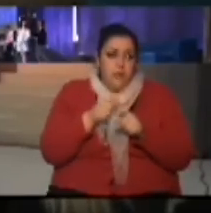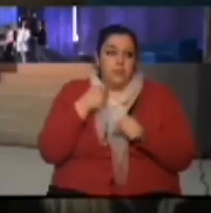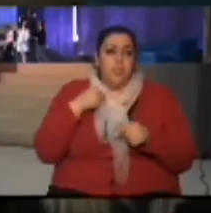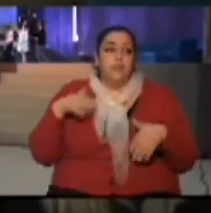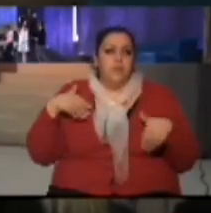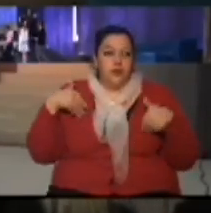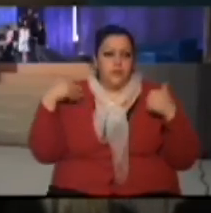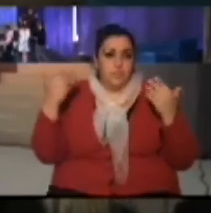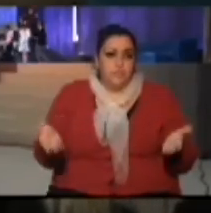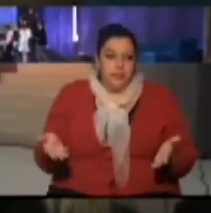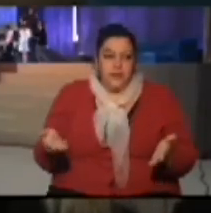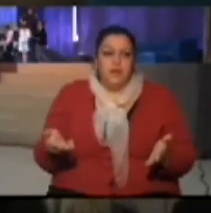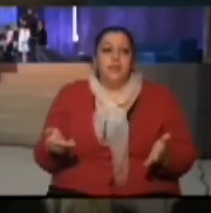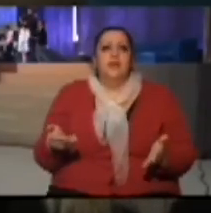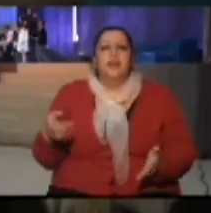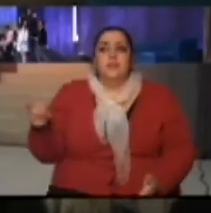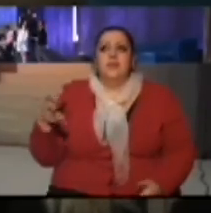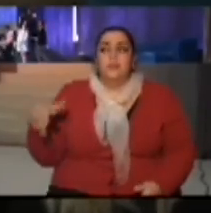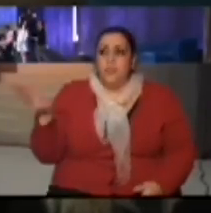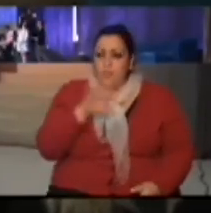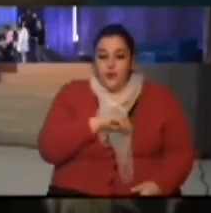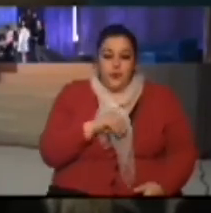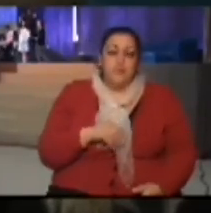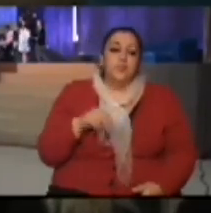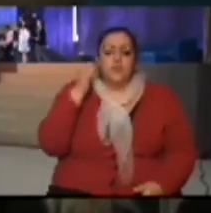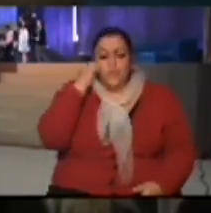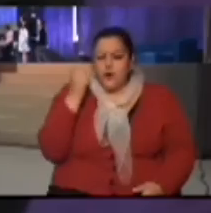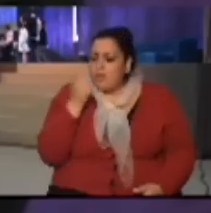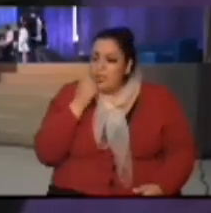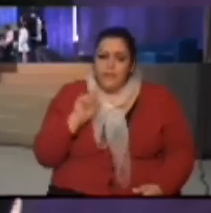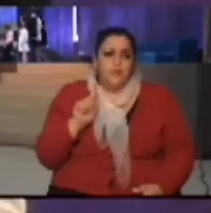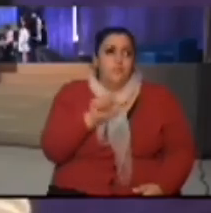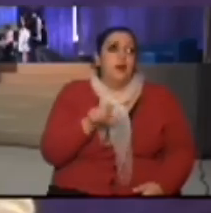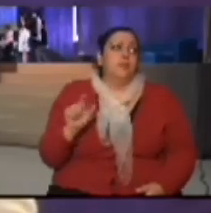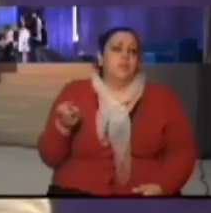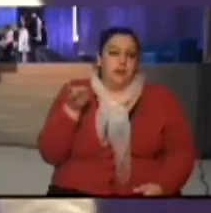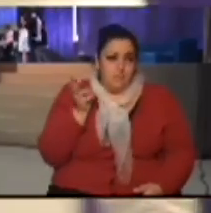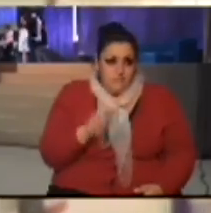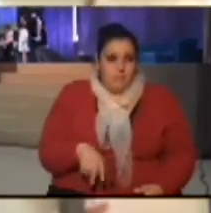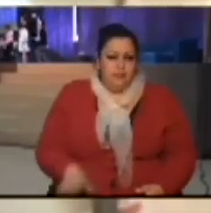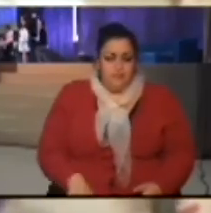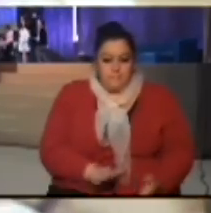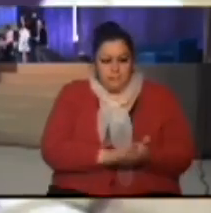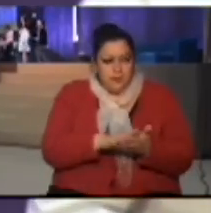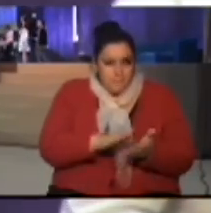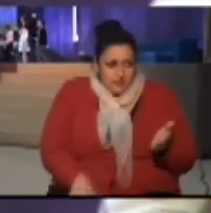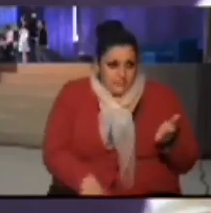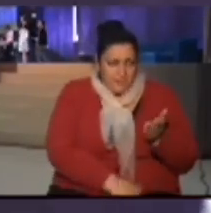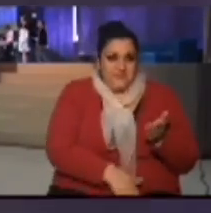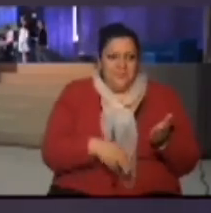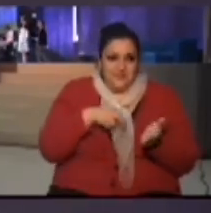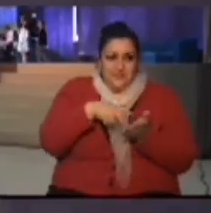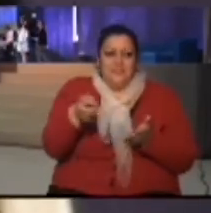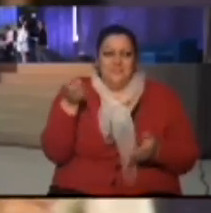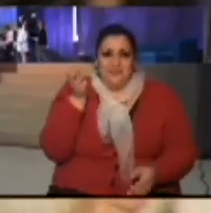բոլորս, ողջունում ենք ձեզ, այնքան շնորհակալ ենք, որ դուք եկել եք։ Ուզում ենք ասենք, որ դուք այս տեղում, այս դահլիճում,